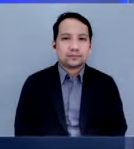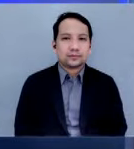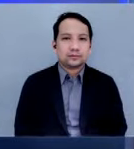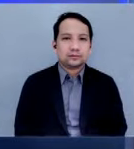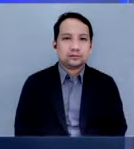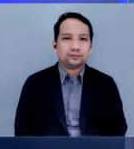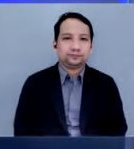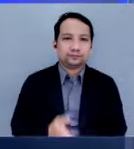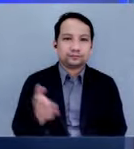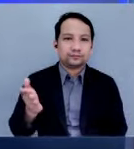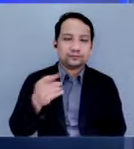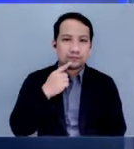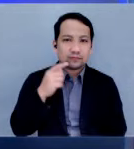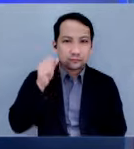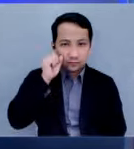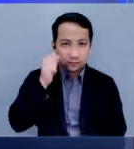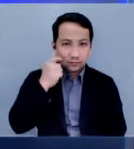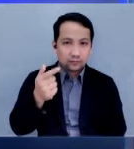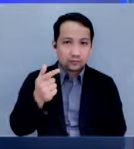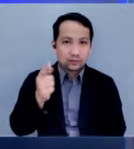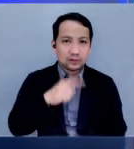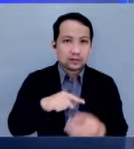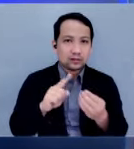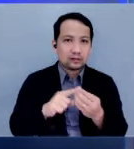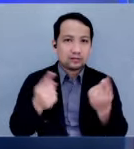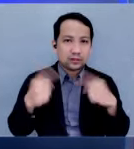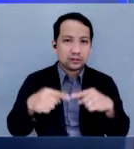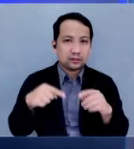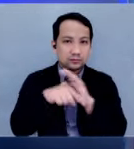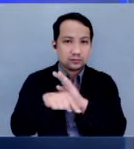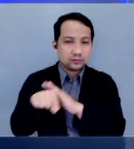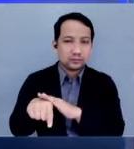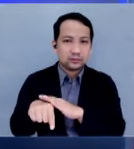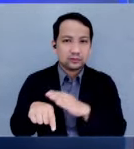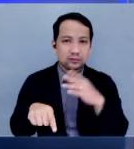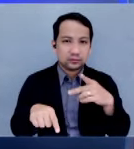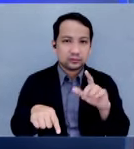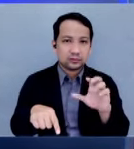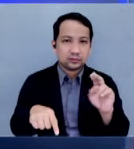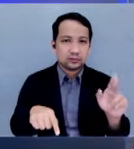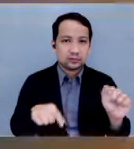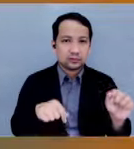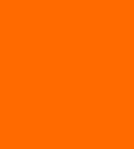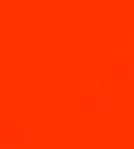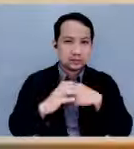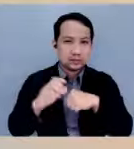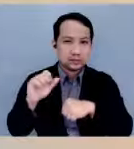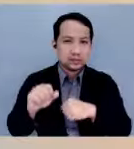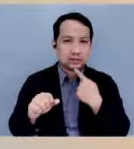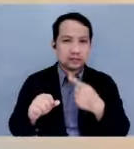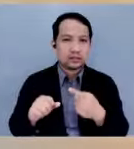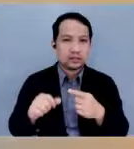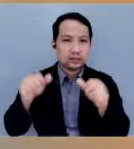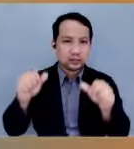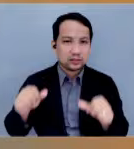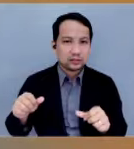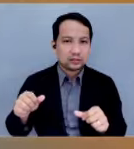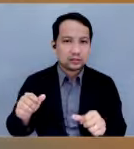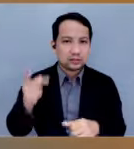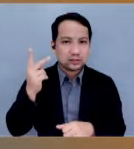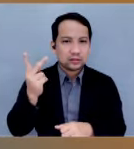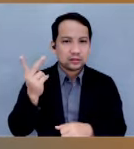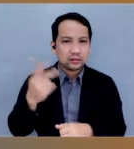Kinondena ni Sara Jeronimo ang karumal-dumal na pagpatay sa asong si Kilua sa Camarines Sur. Sa isang post, sinabi ni Sara na nadurog